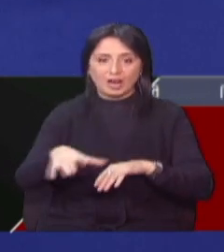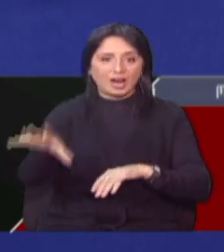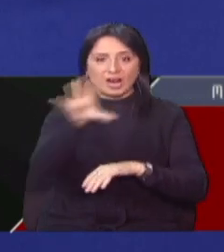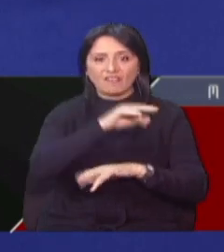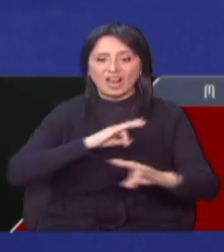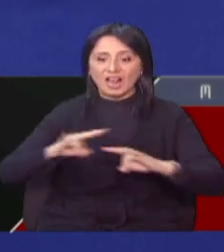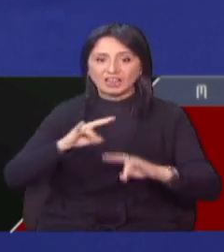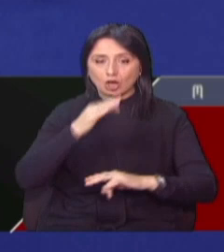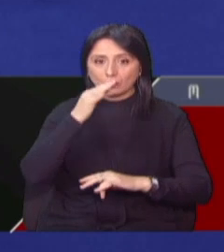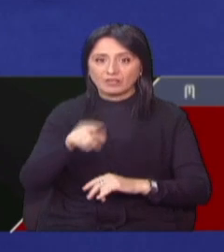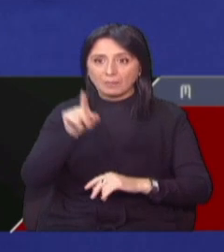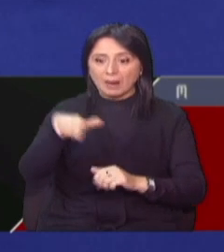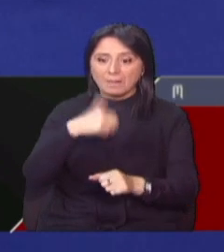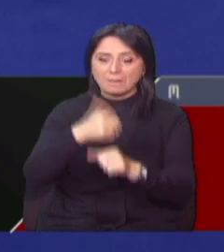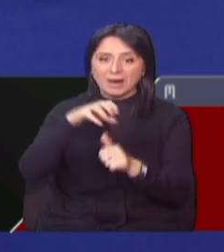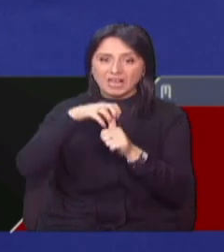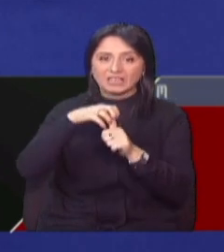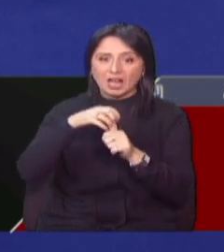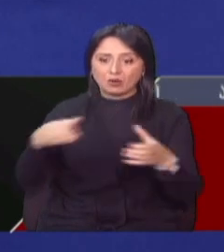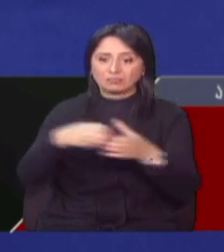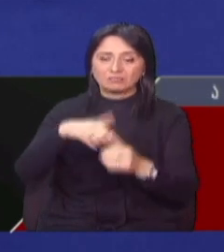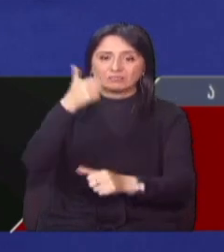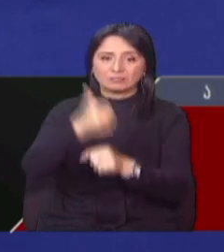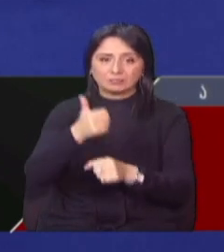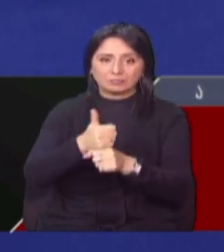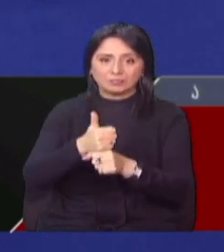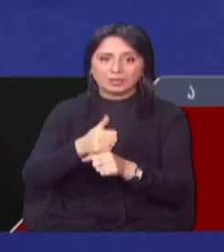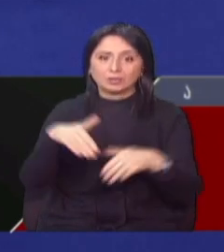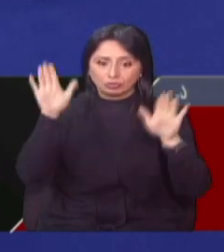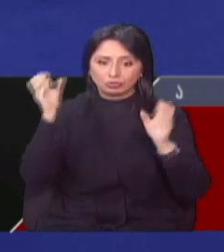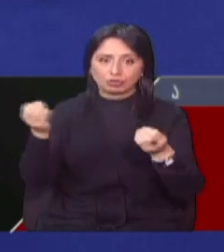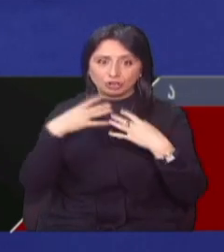ყველა ტერორისტს, მათ მეთაურებს და ბატალიონის მეთაურებს: